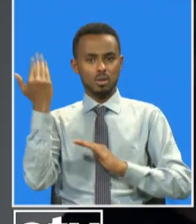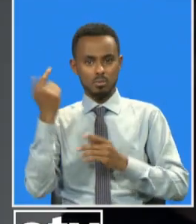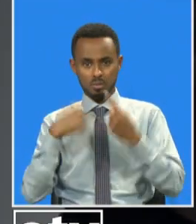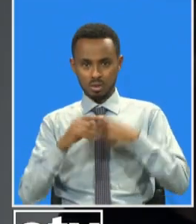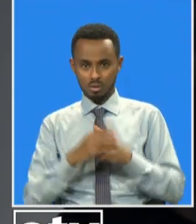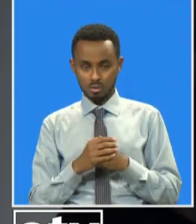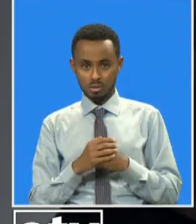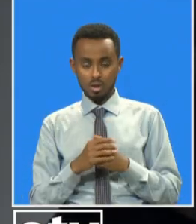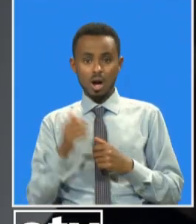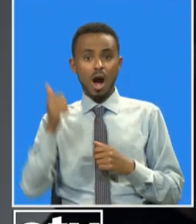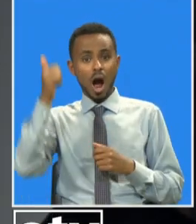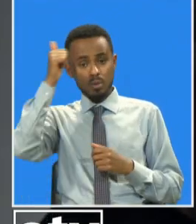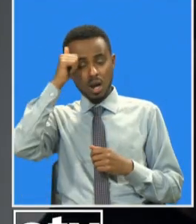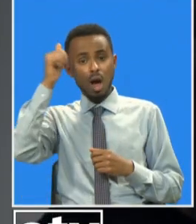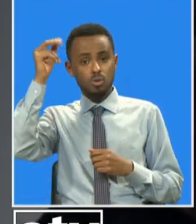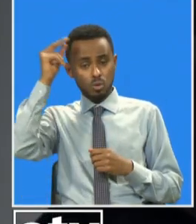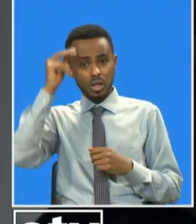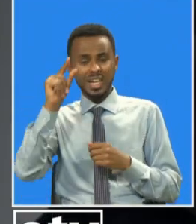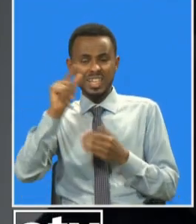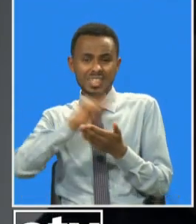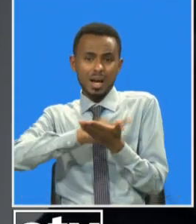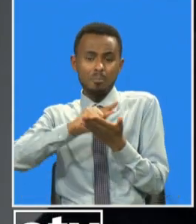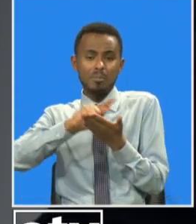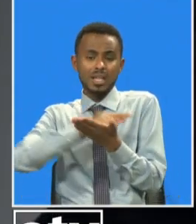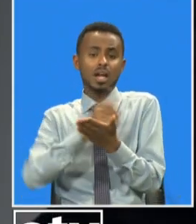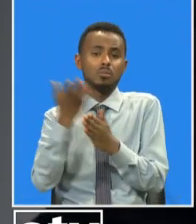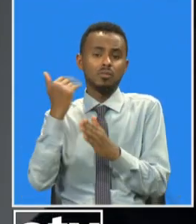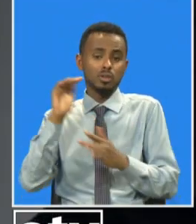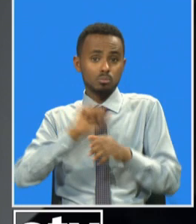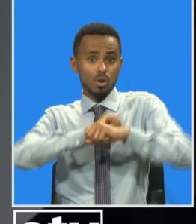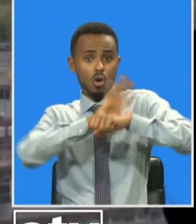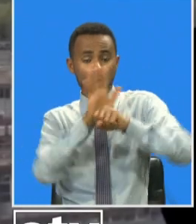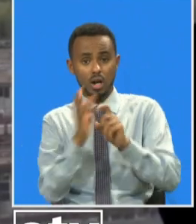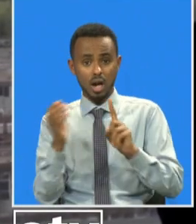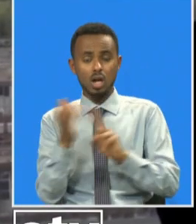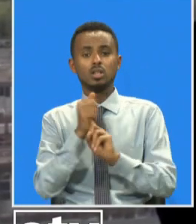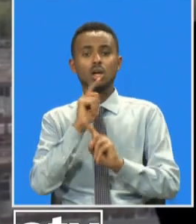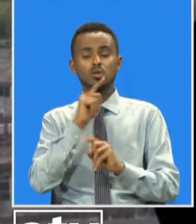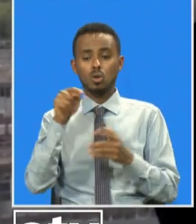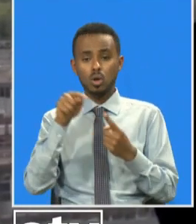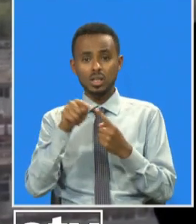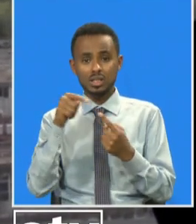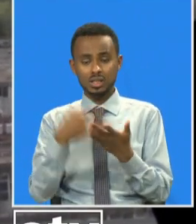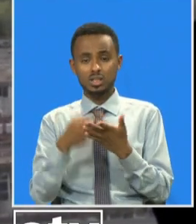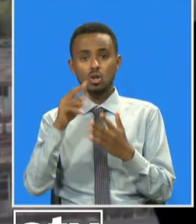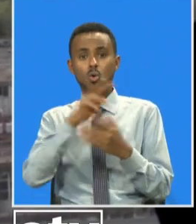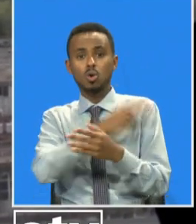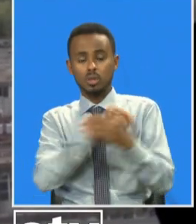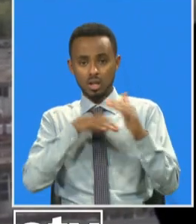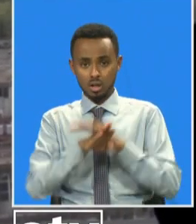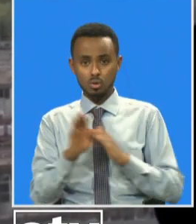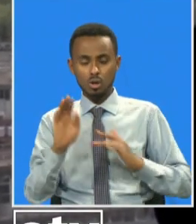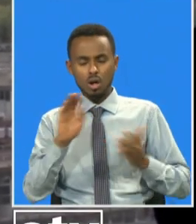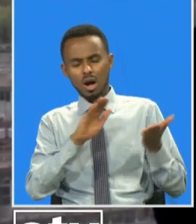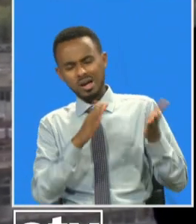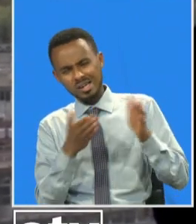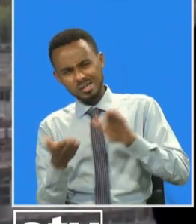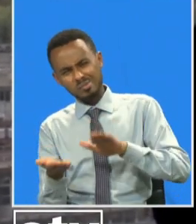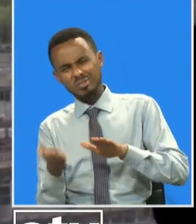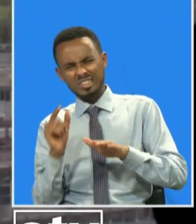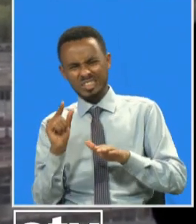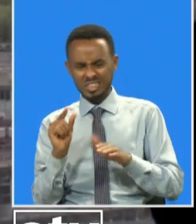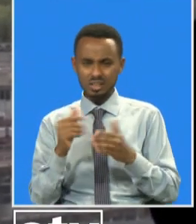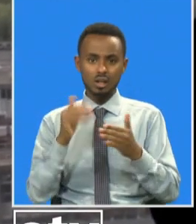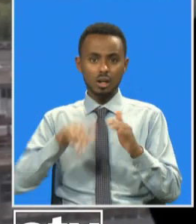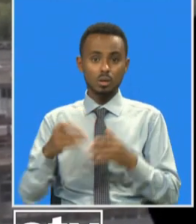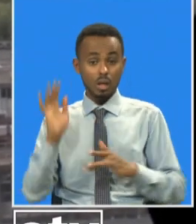የመጣው። አብደላ ቦንዶጊ ከጥቂት ሳምንታት በፊት በኮቪድ-19 ተይዘው ነው ወደዚህ ሆስፒታል የመጡት። በሞት አፋፍ ላይ የነበሩት